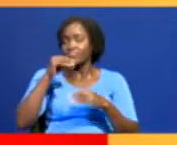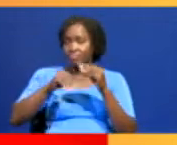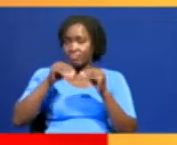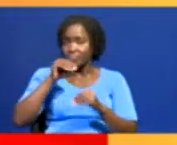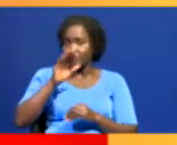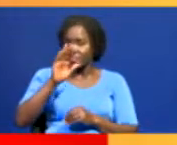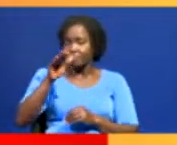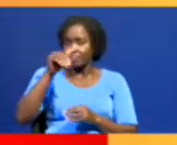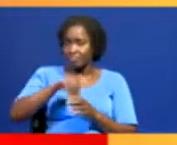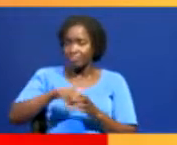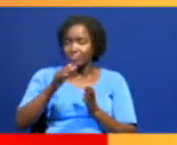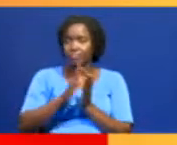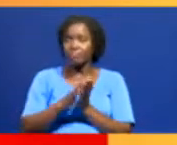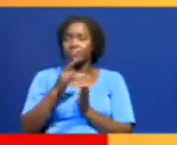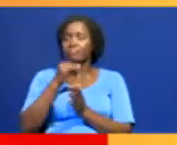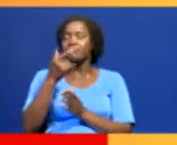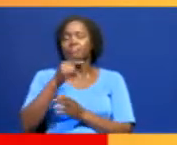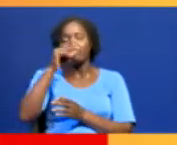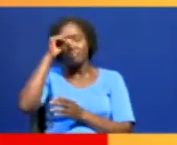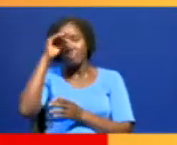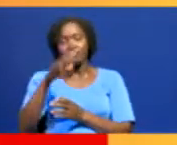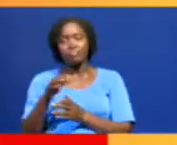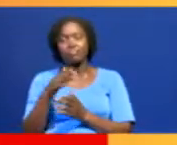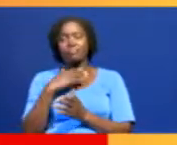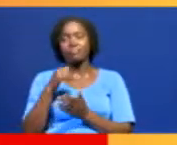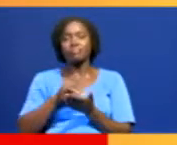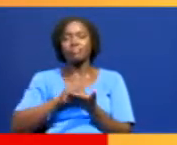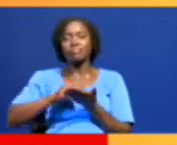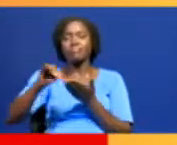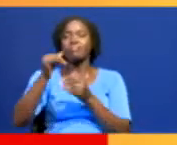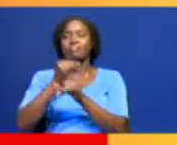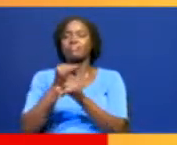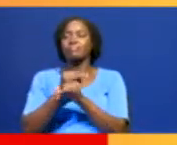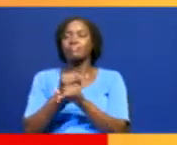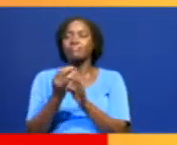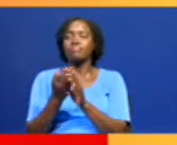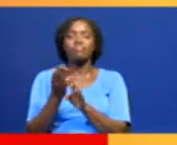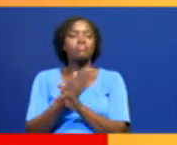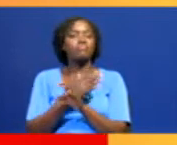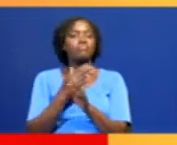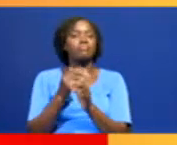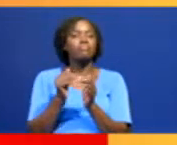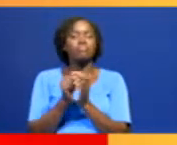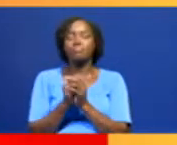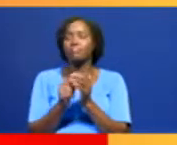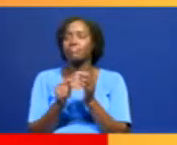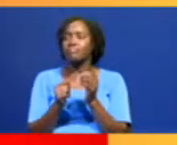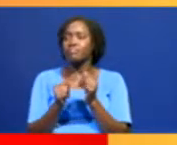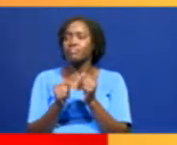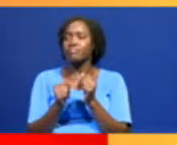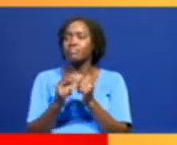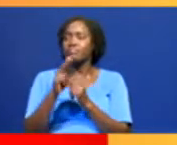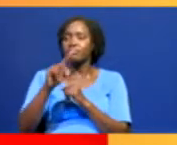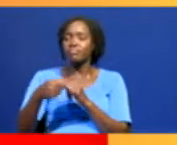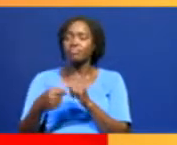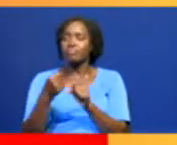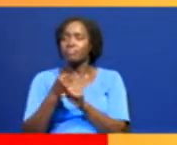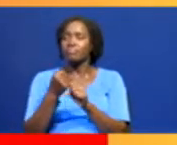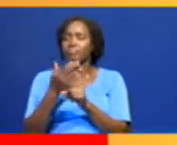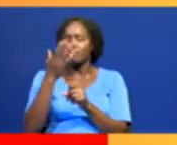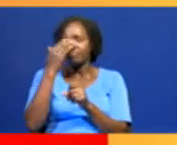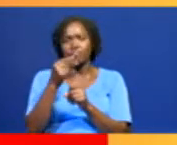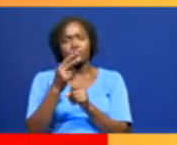kura. So utaambiwa, oh governor, unataka kutufuta kazi? Yule alikuwa hapa alikuwa na wafanyikazi 12,000, mbona wewe unataka wafanyikazi